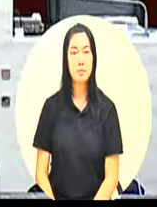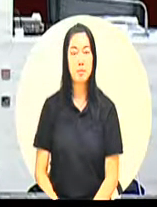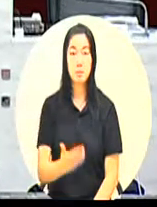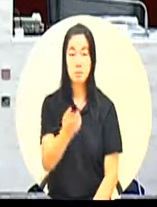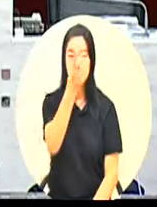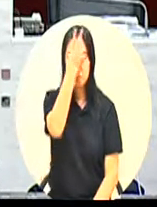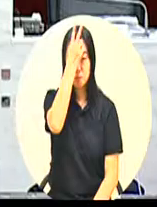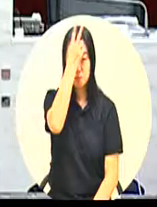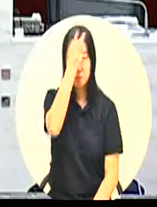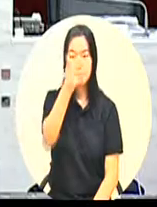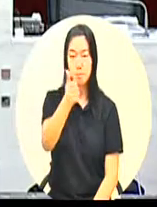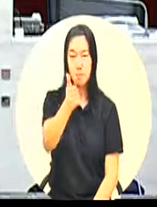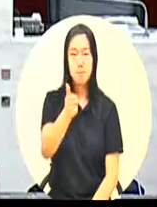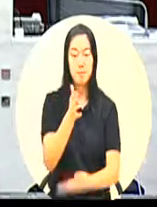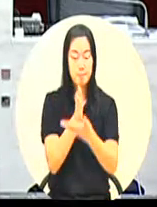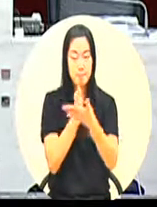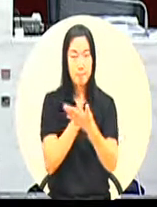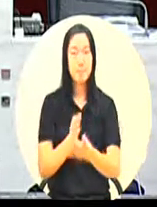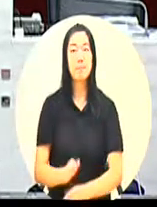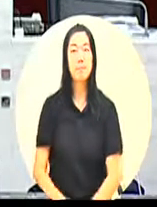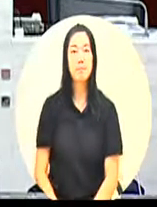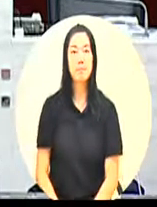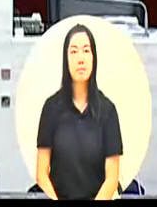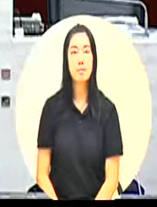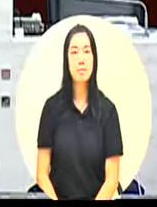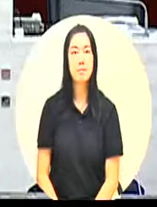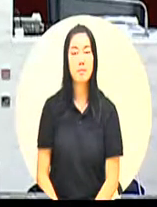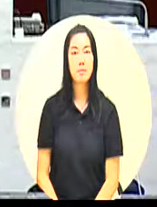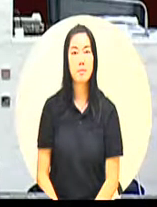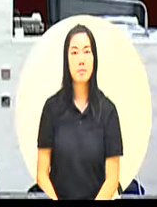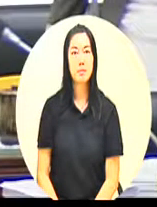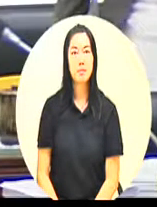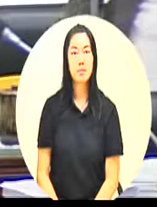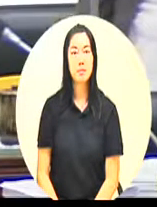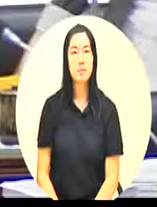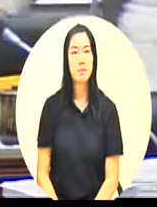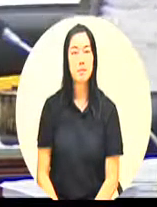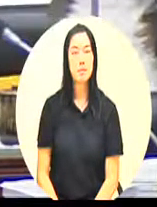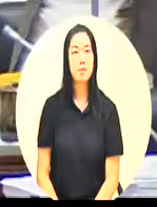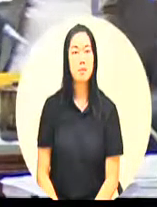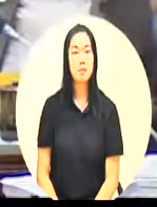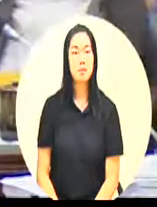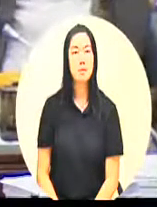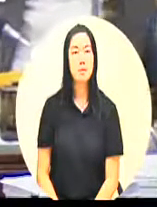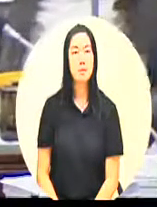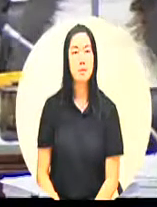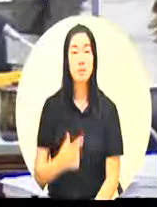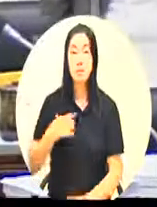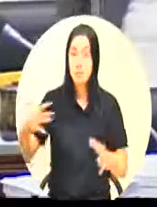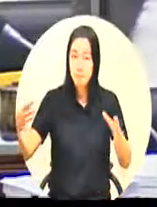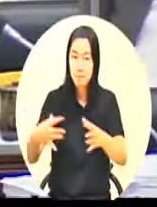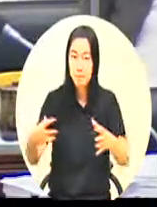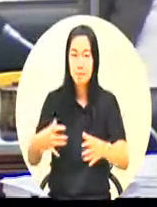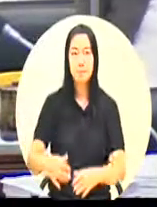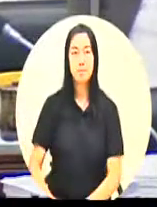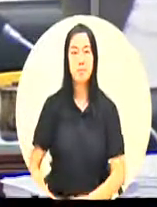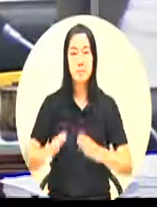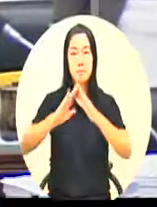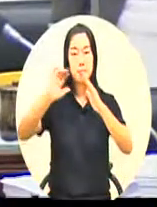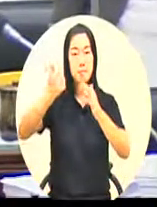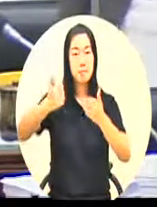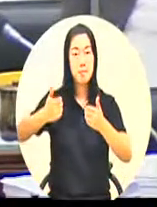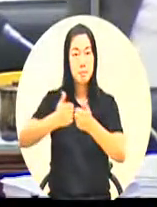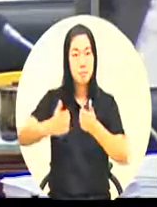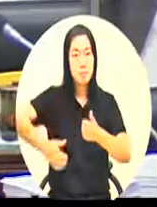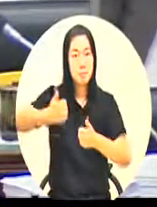曾俊杰曾总召发言。 议长，我看就共同用市议会提案了，因为